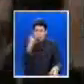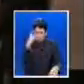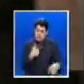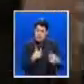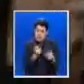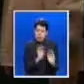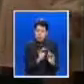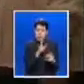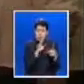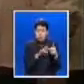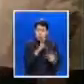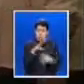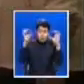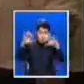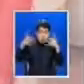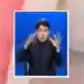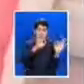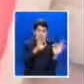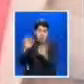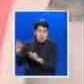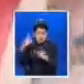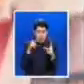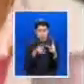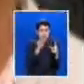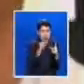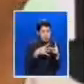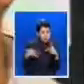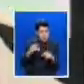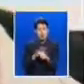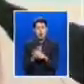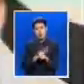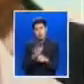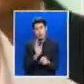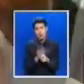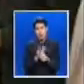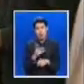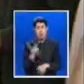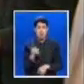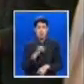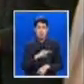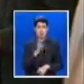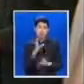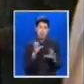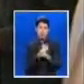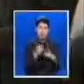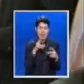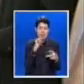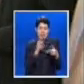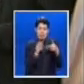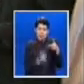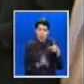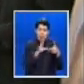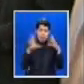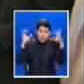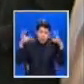ว่าถ้าทิ้งช่วง เราพอครับท่านนายกนะครับเพราะนั้นตรงนี้เราก็สำรองไว้นะครับเพื่อต้นฤดูฝ